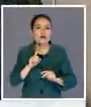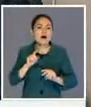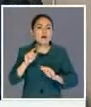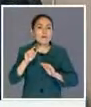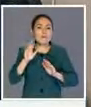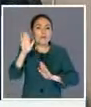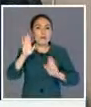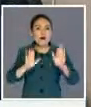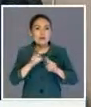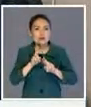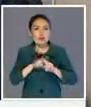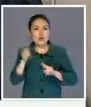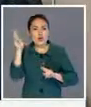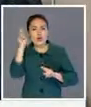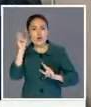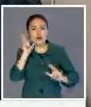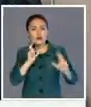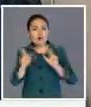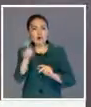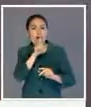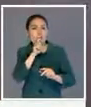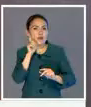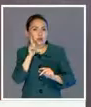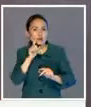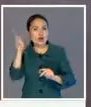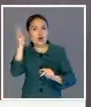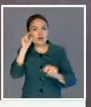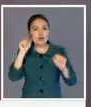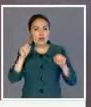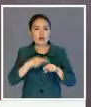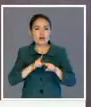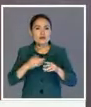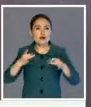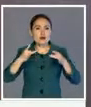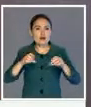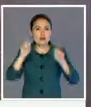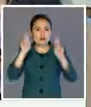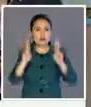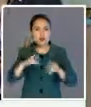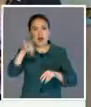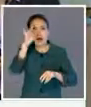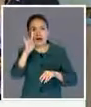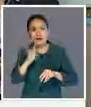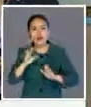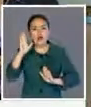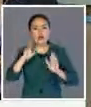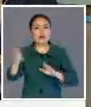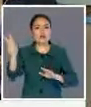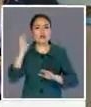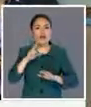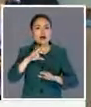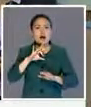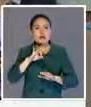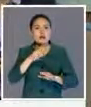мен салт-дәстүрінен құлағдар болып, оқу үдерісіне байланысты қажетті мағлұматты ала алады. Салтанатты шараға арнайы келген Қазақстандағы Малайзия